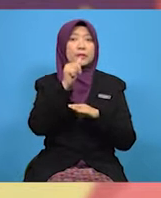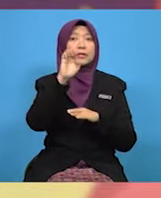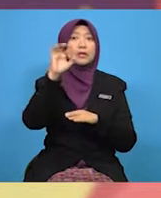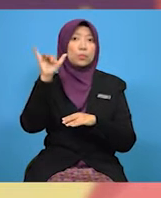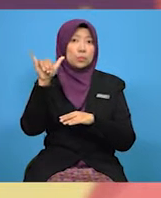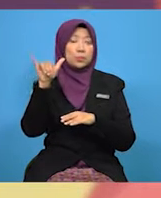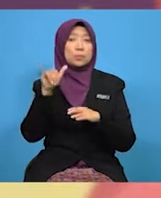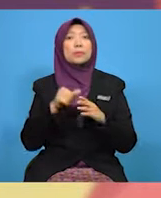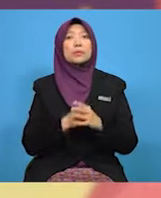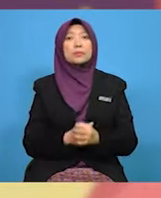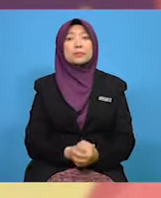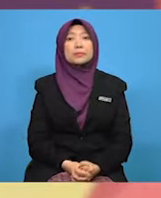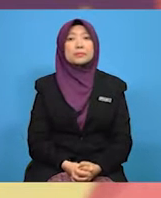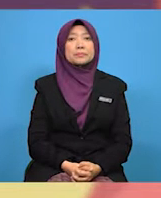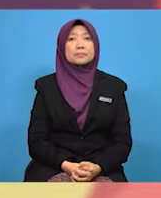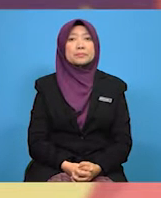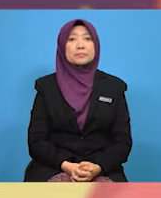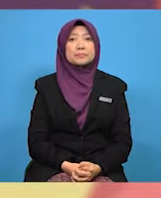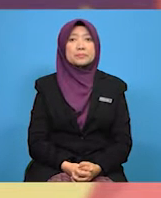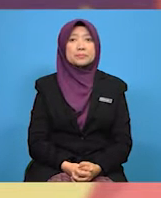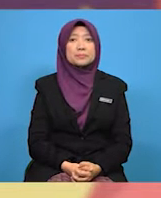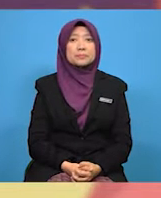perbelanjaan Afrika pendapatan